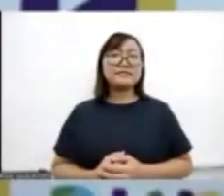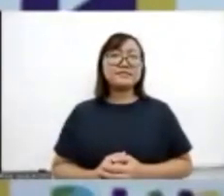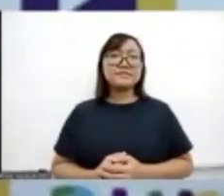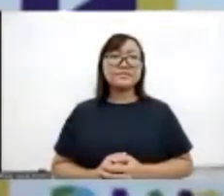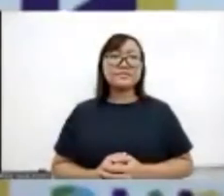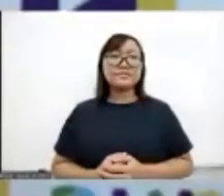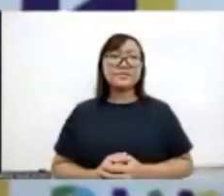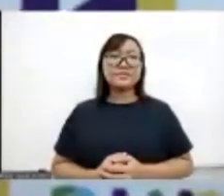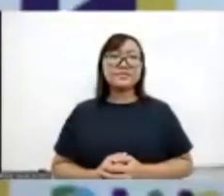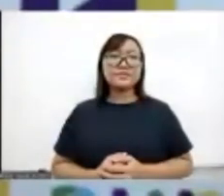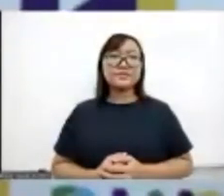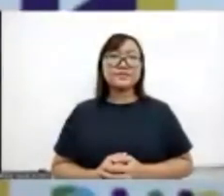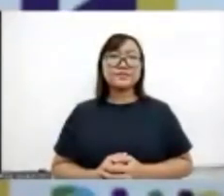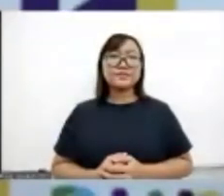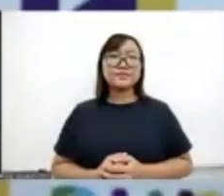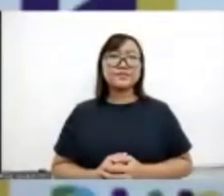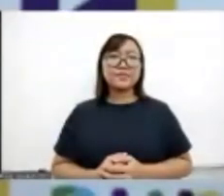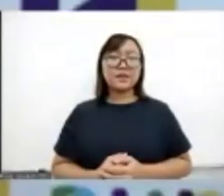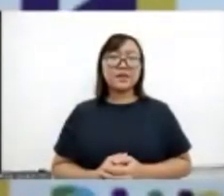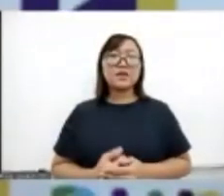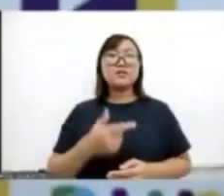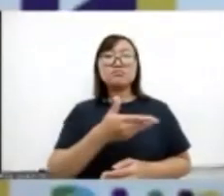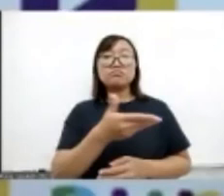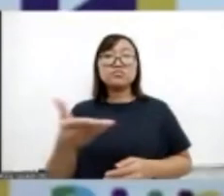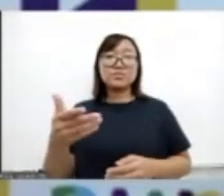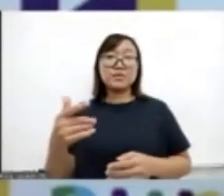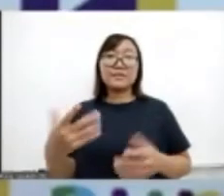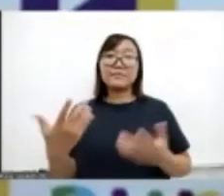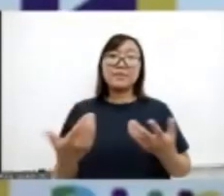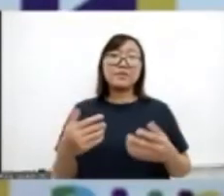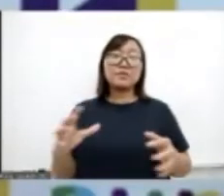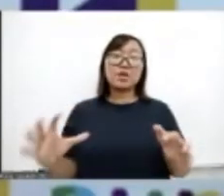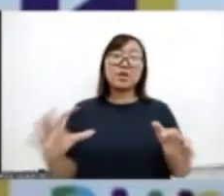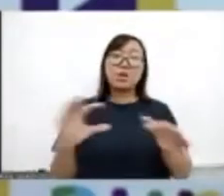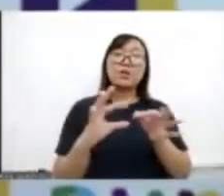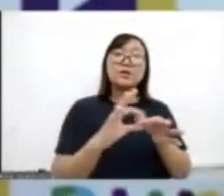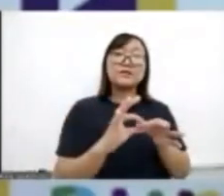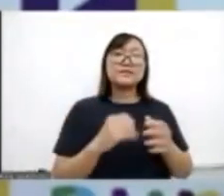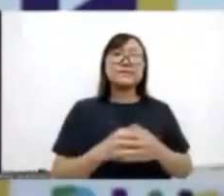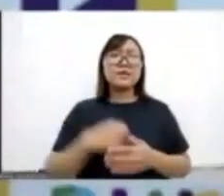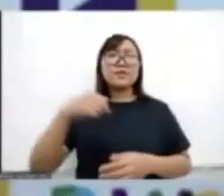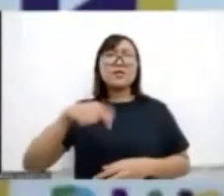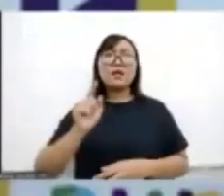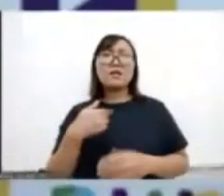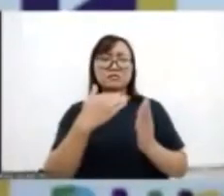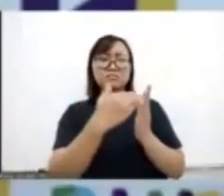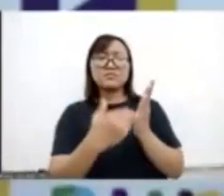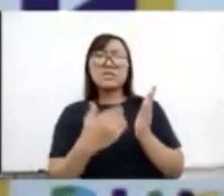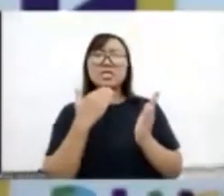apa-apa ruang-ruang di mana bisa kolaborasi ini sudah ada beberapa pertanyaan untuk badan ini